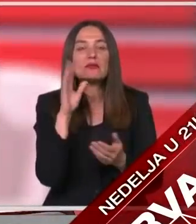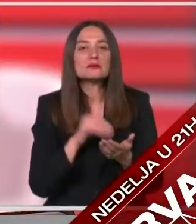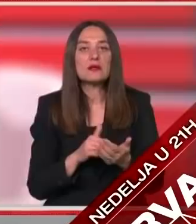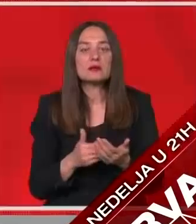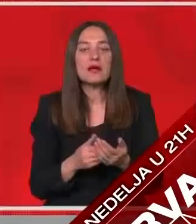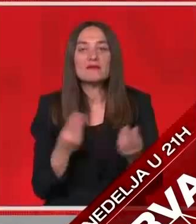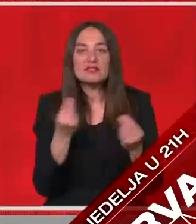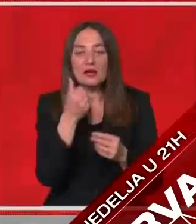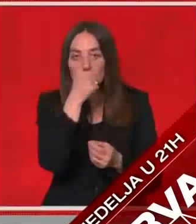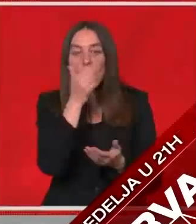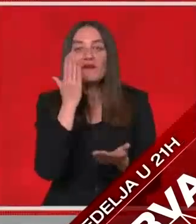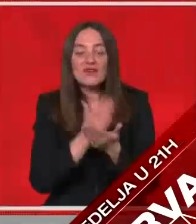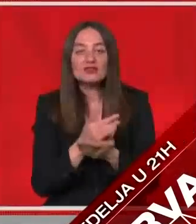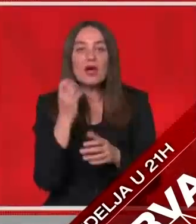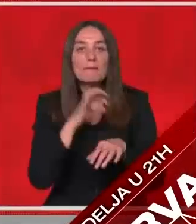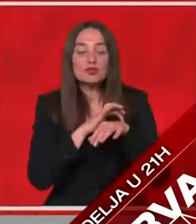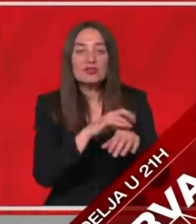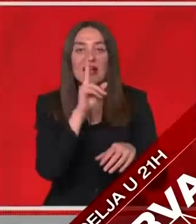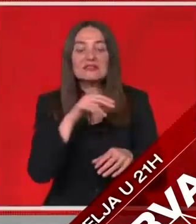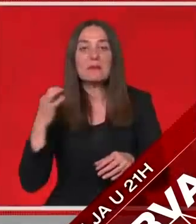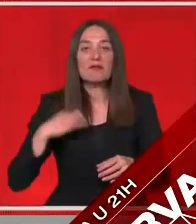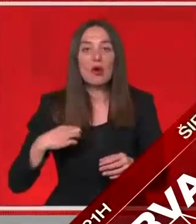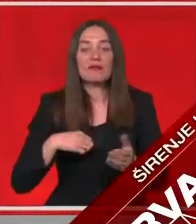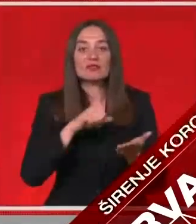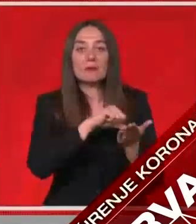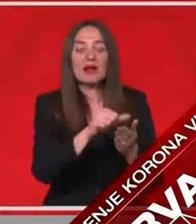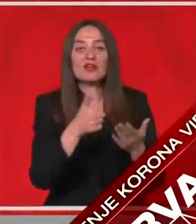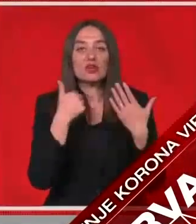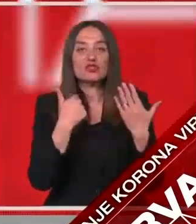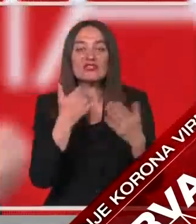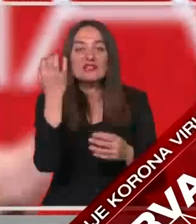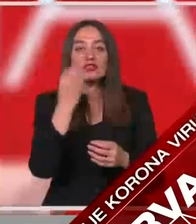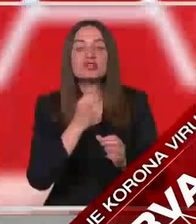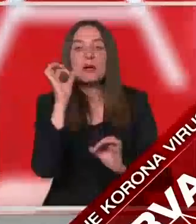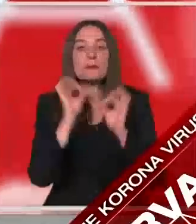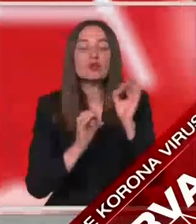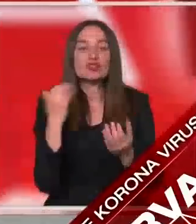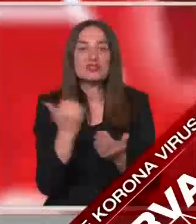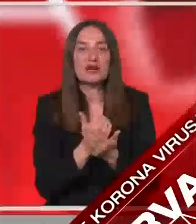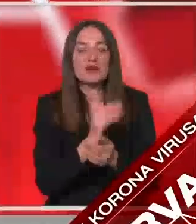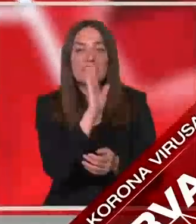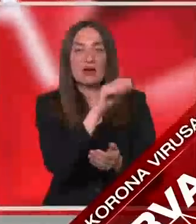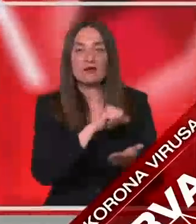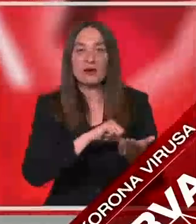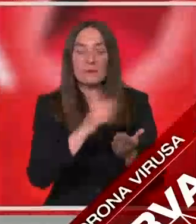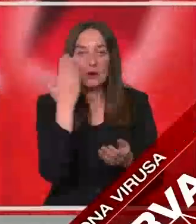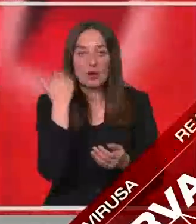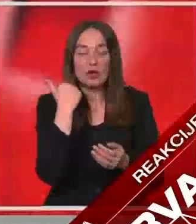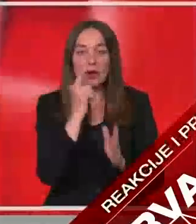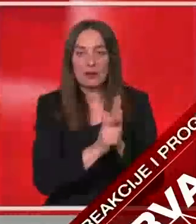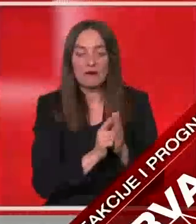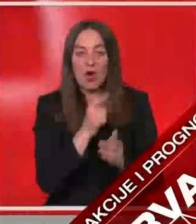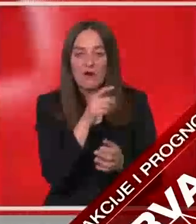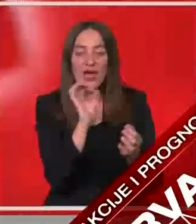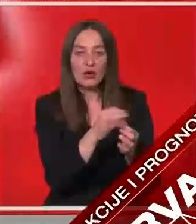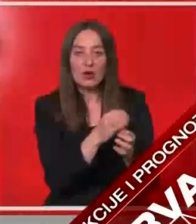Pa zato što već poslodavac ima obavezu da plati 60% prosečne zarade njegove iz proteklog perioda. Ovaj krojač